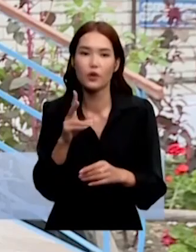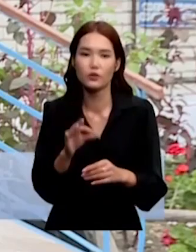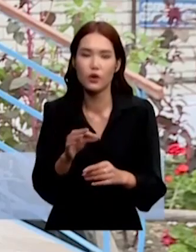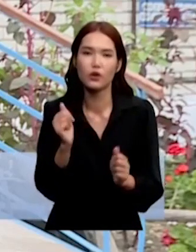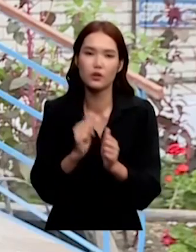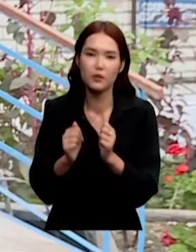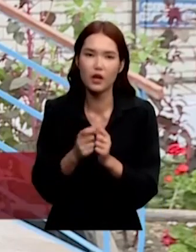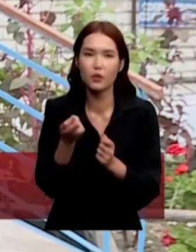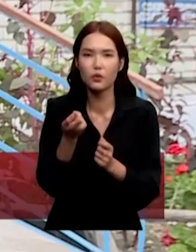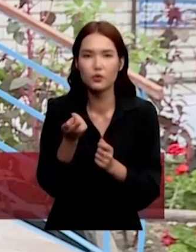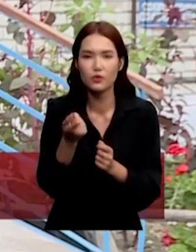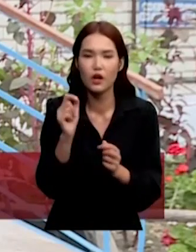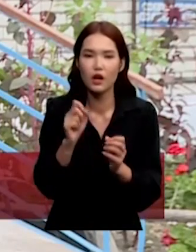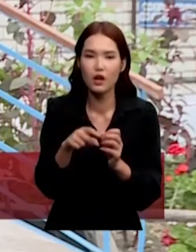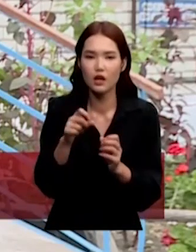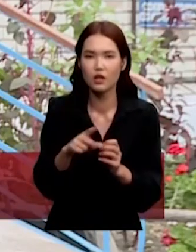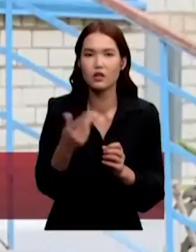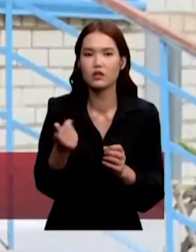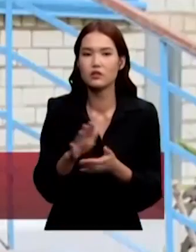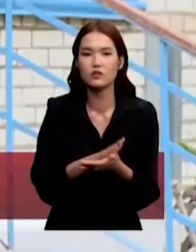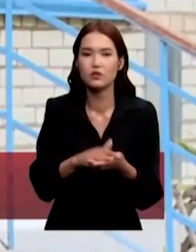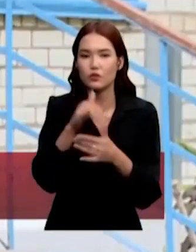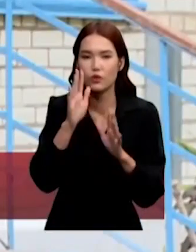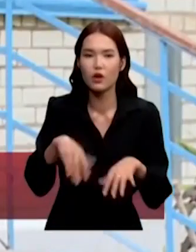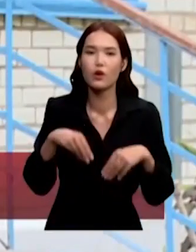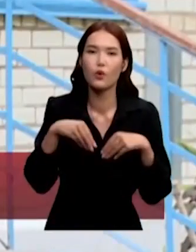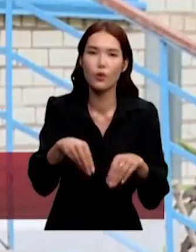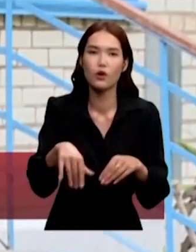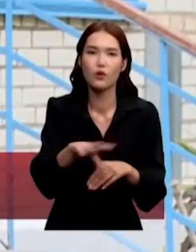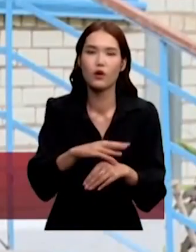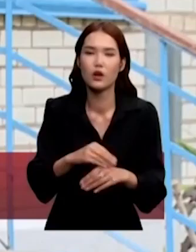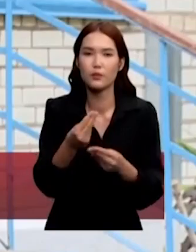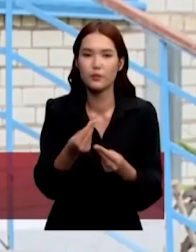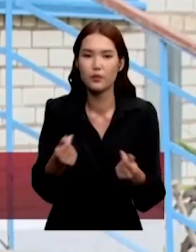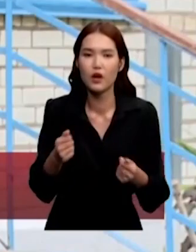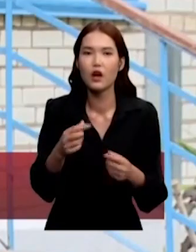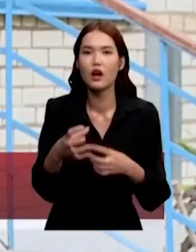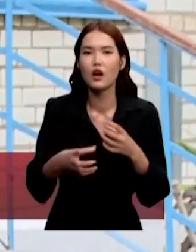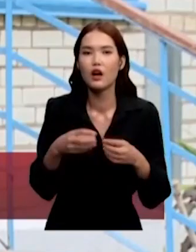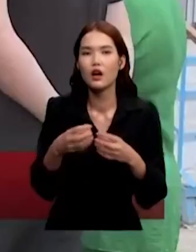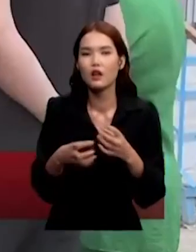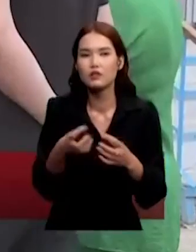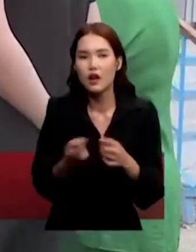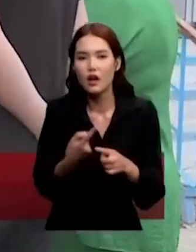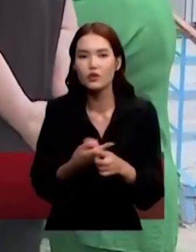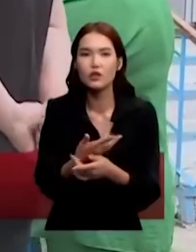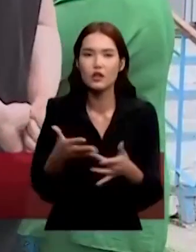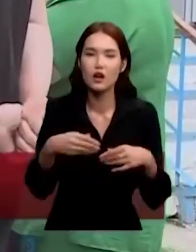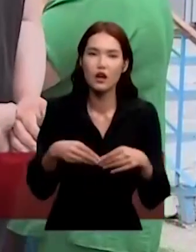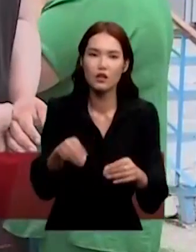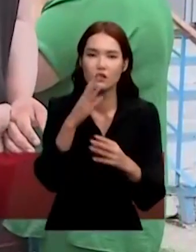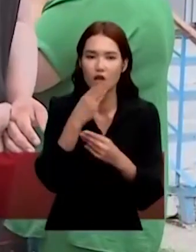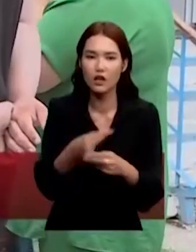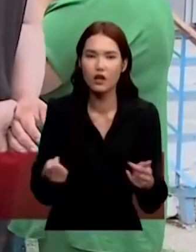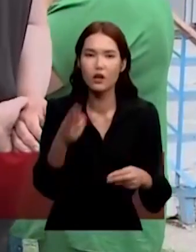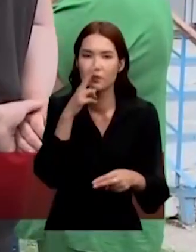периодически идет. Мы успеваем только заполнять ведра. Урожай весь гибнет, картошка вся высохла. В сельском акимате на претензии